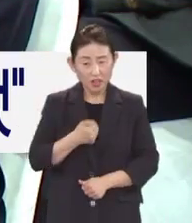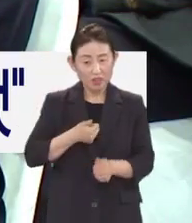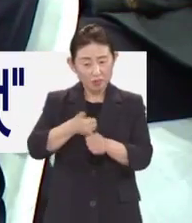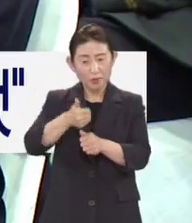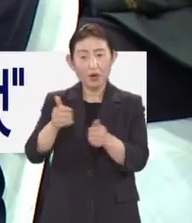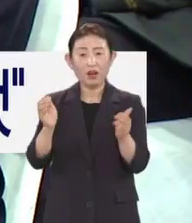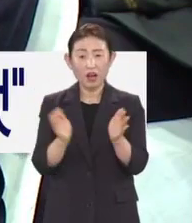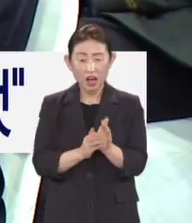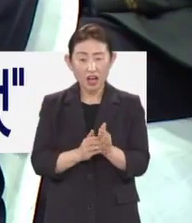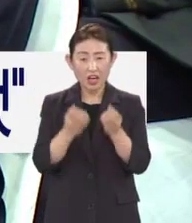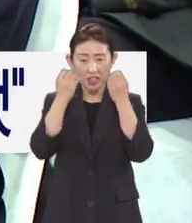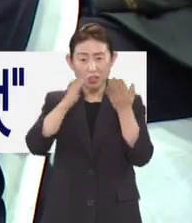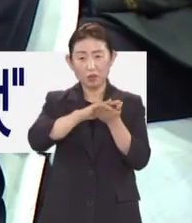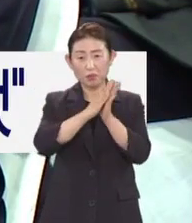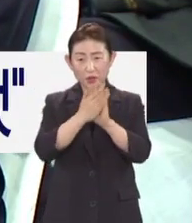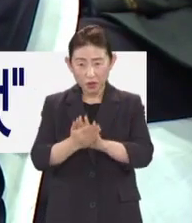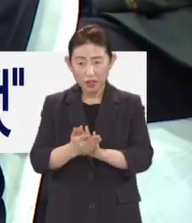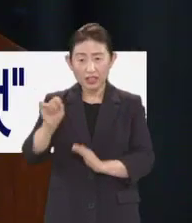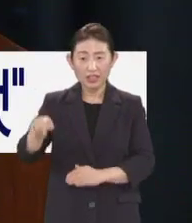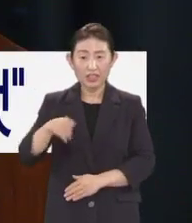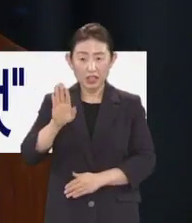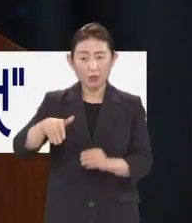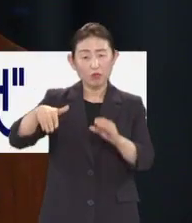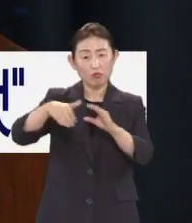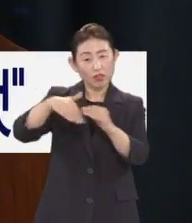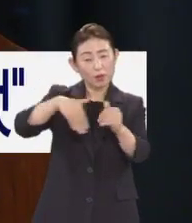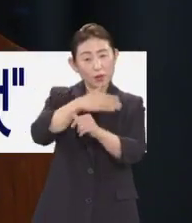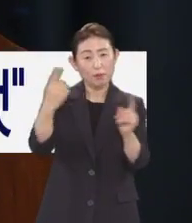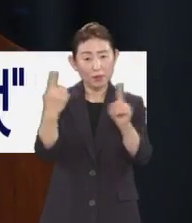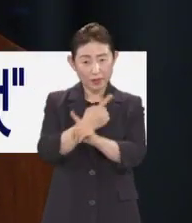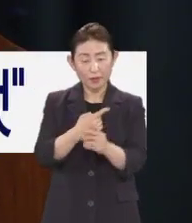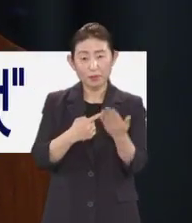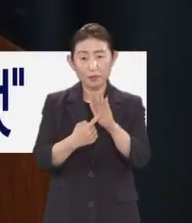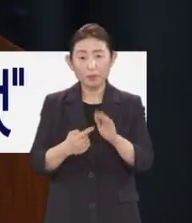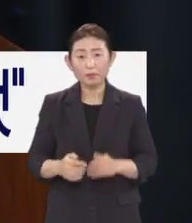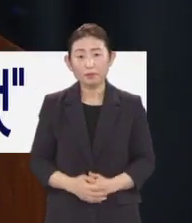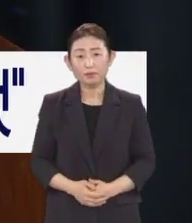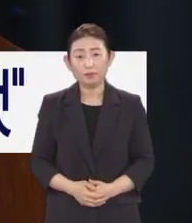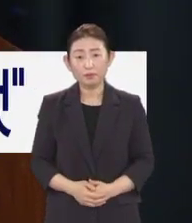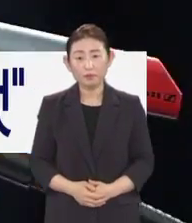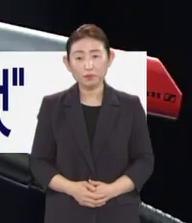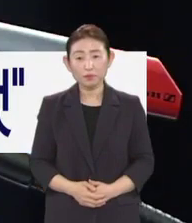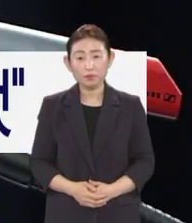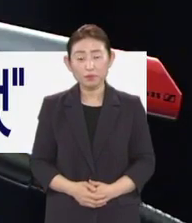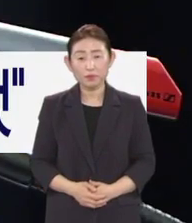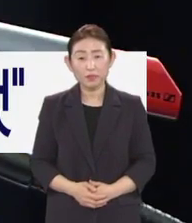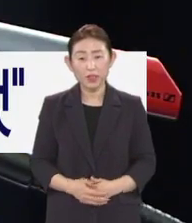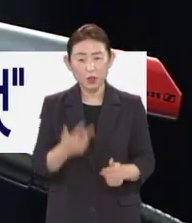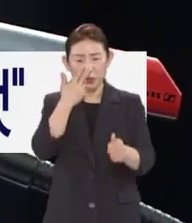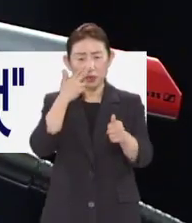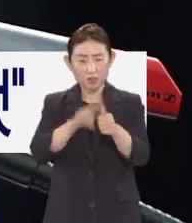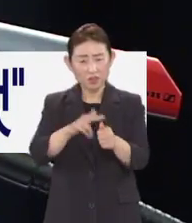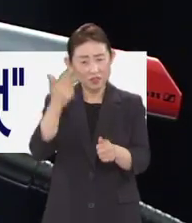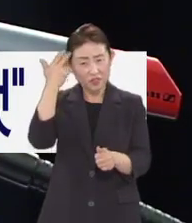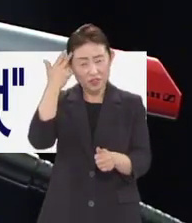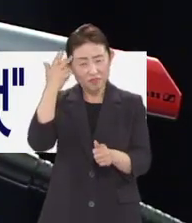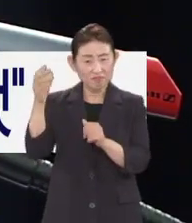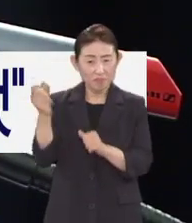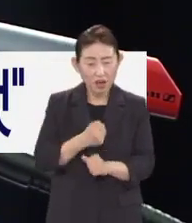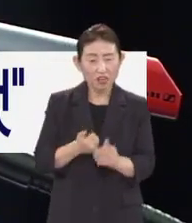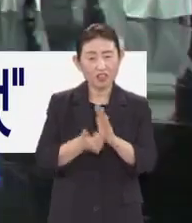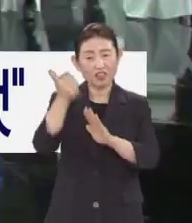극복해왔다며 이제 새로운 변화로 TJB 문화를 만들 것이라고 밝혔습니다. 또한 프론티어 정신으로 도전을 이어간다면